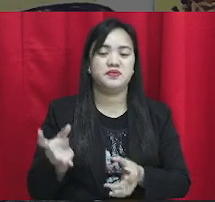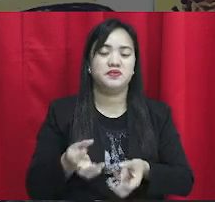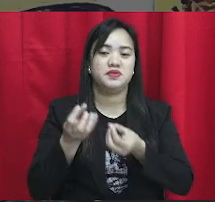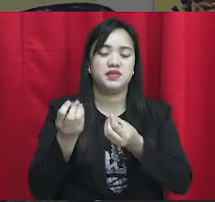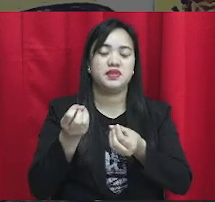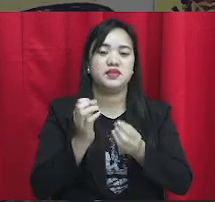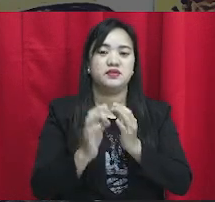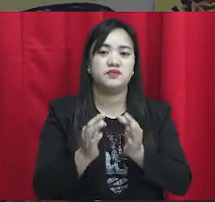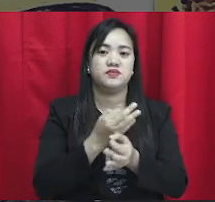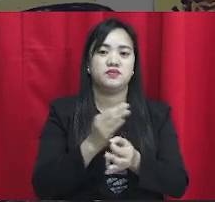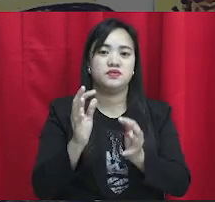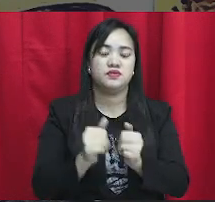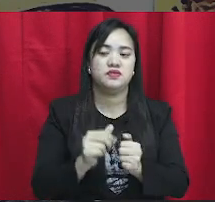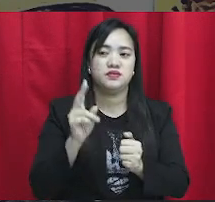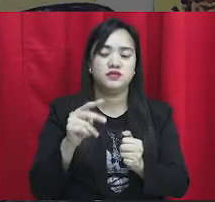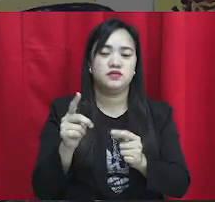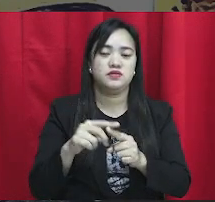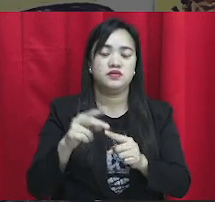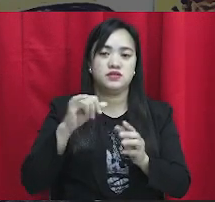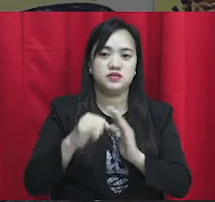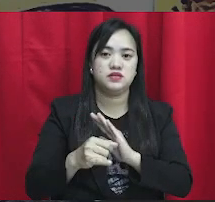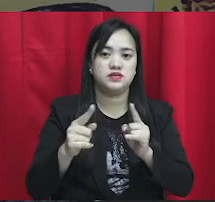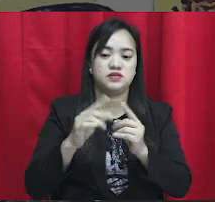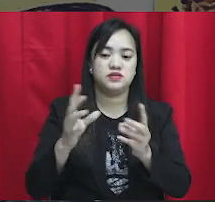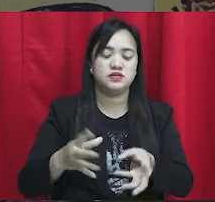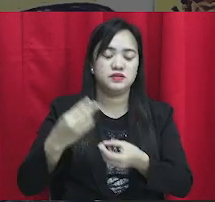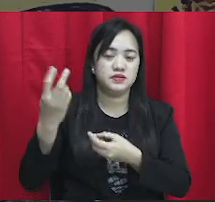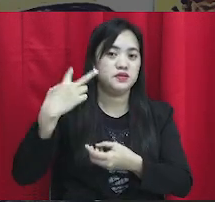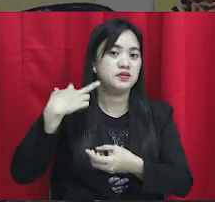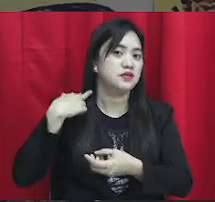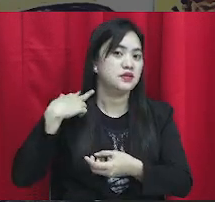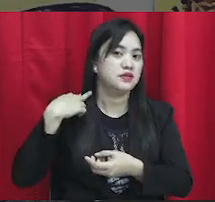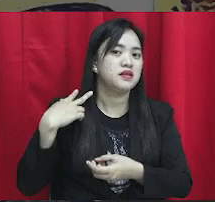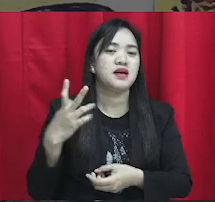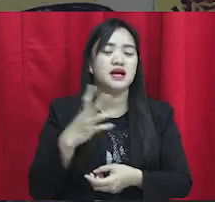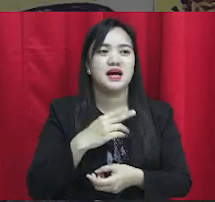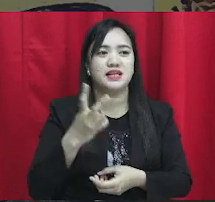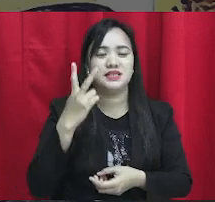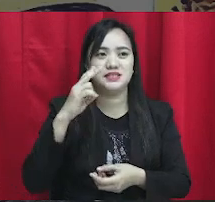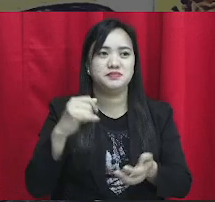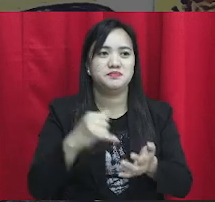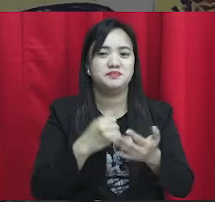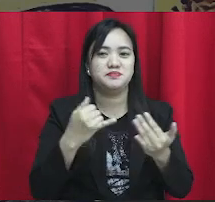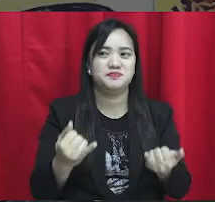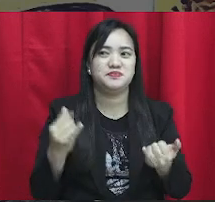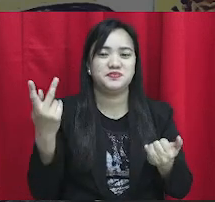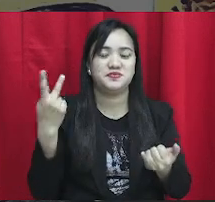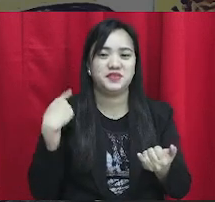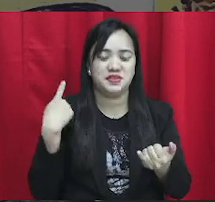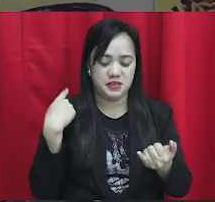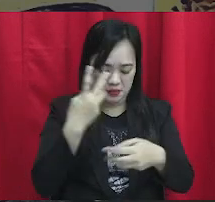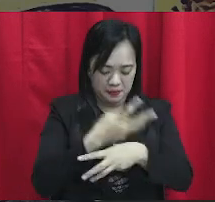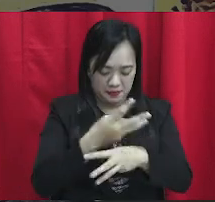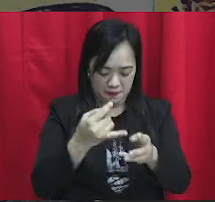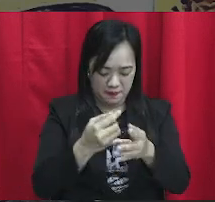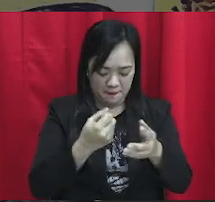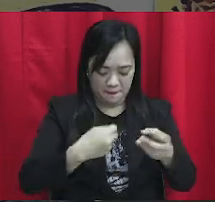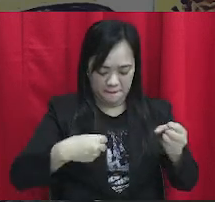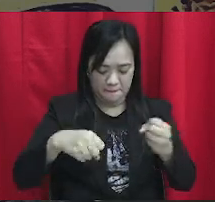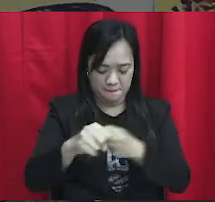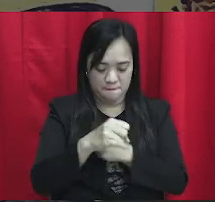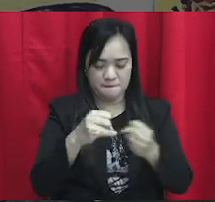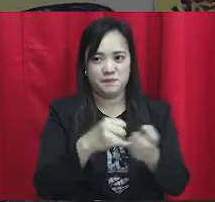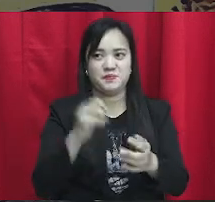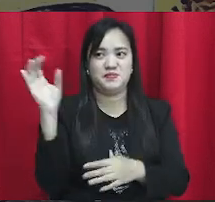kinakailangan, susunduin ka namin dito para maikita, nakita natin yung inyong makeover ngayong Pasko. Oh my God. Wow. Nice! Wow.